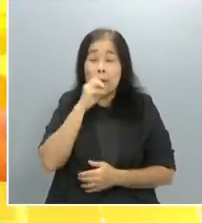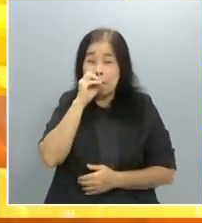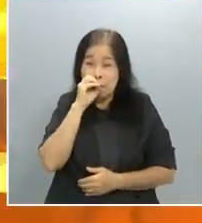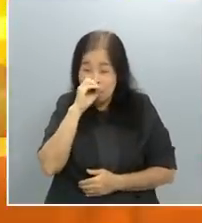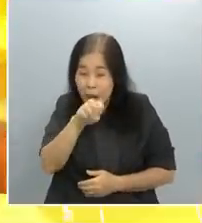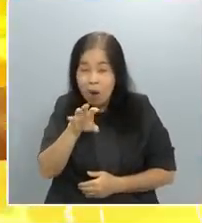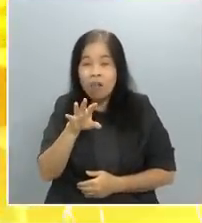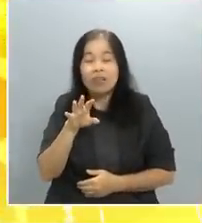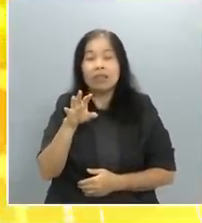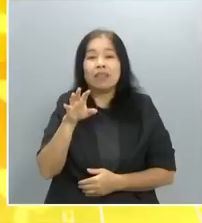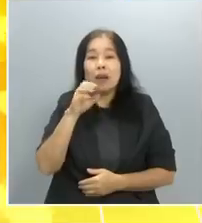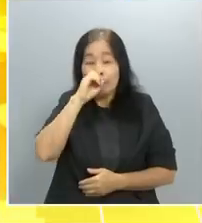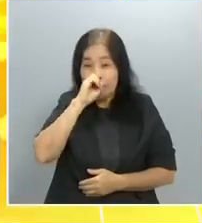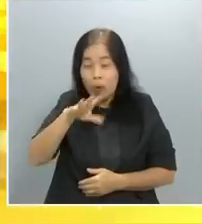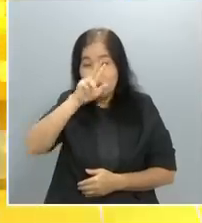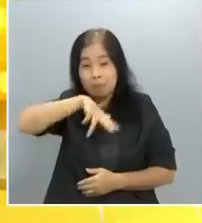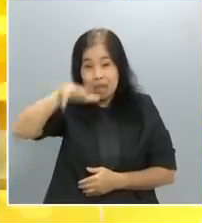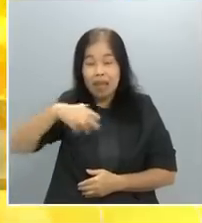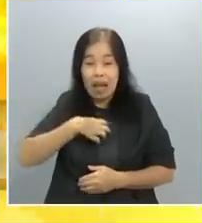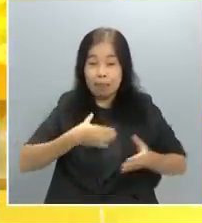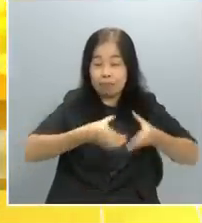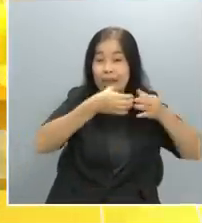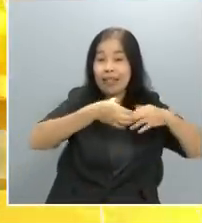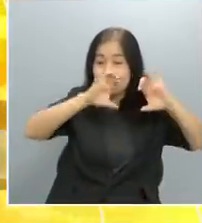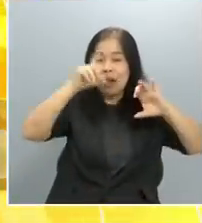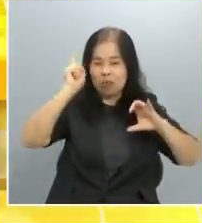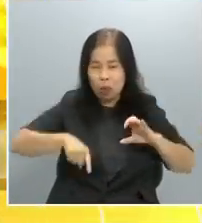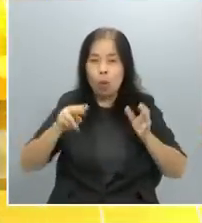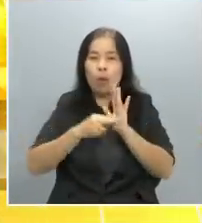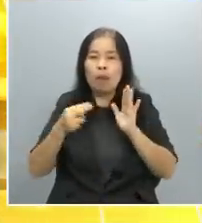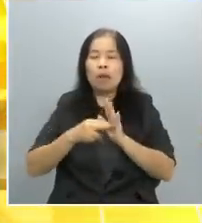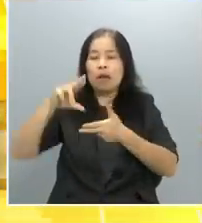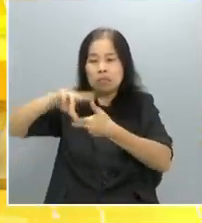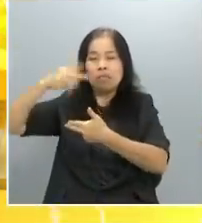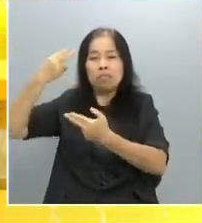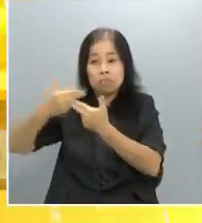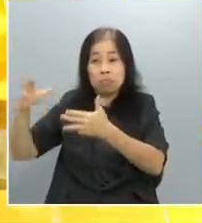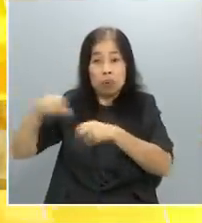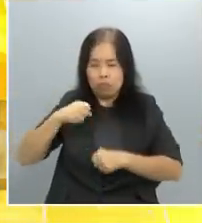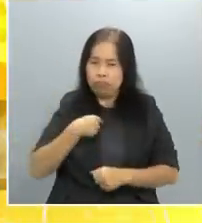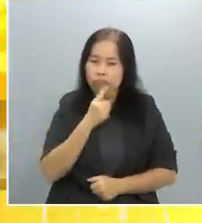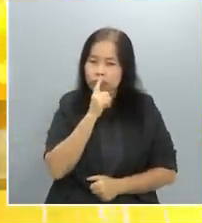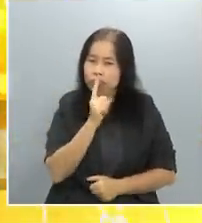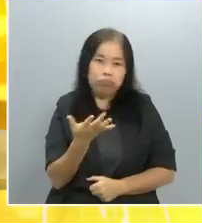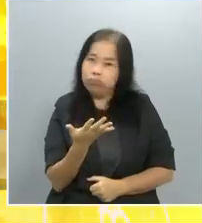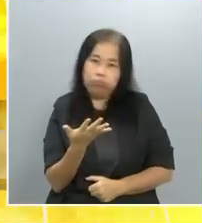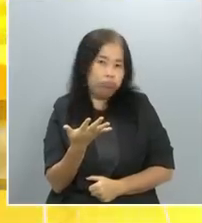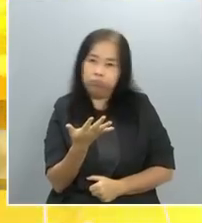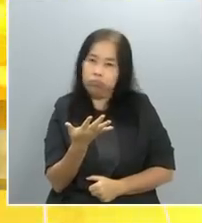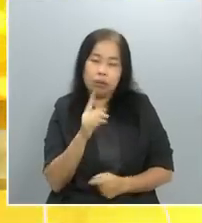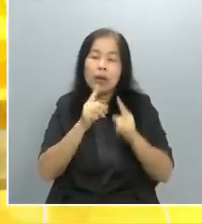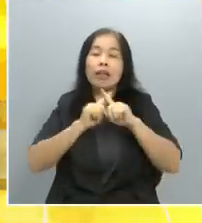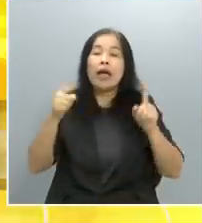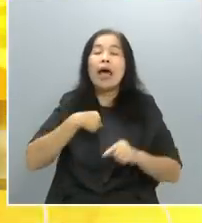ว่าเพื่อไทยจะตั้งรัฐบาลโดยจำเป็นต้องเอาพรรคสองลุงเข้ามาร่วมรัฐบาลไม่ได้บอกเพียงแต่บอก